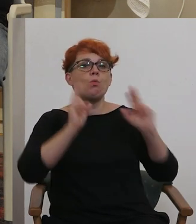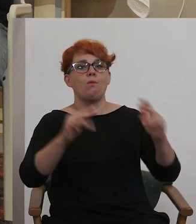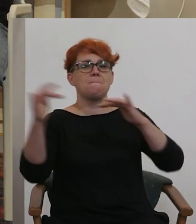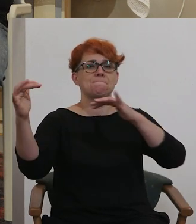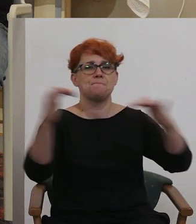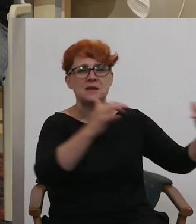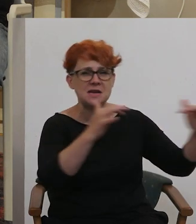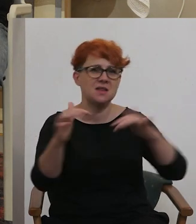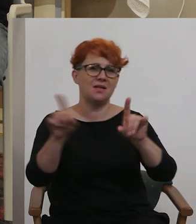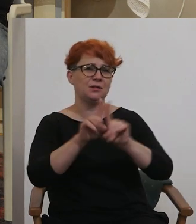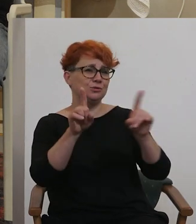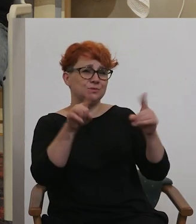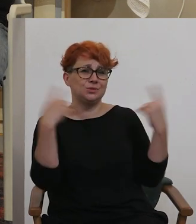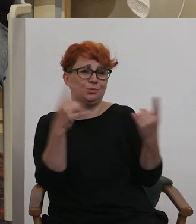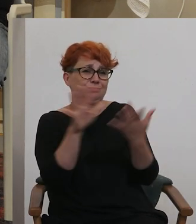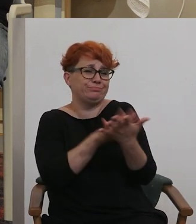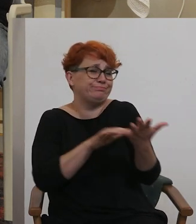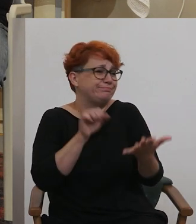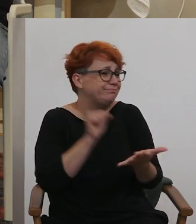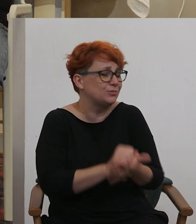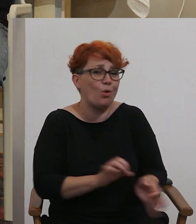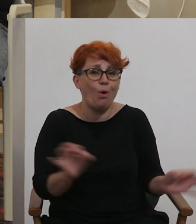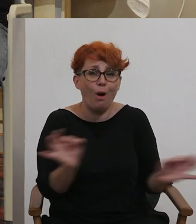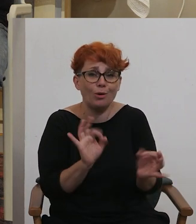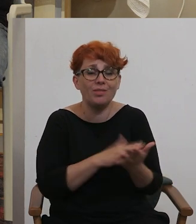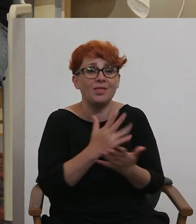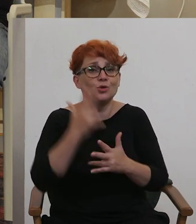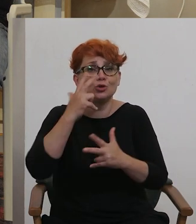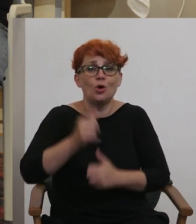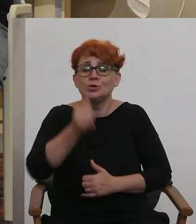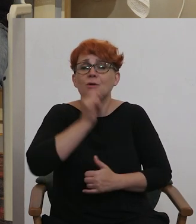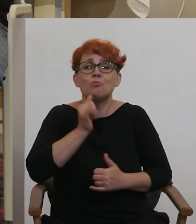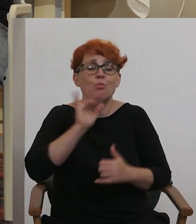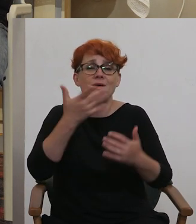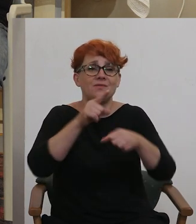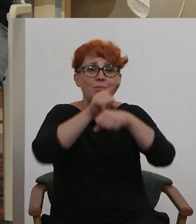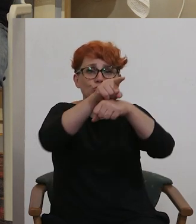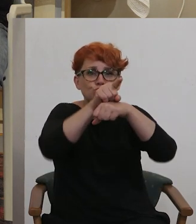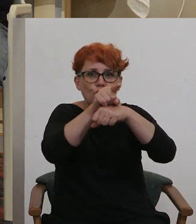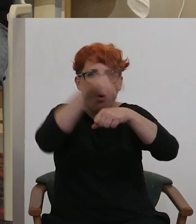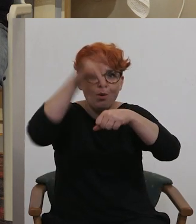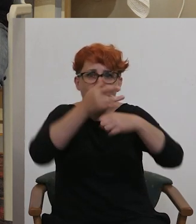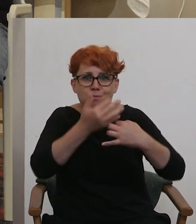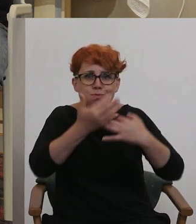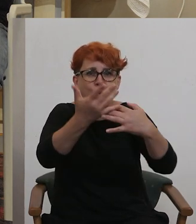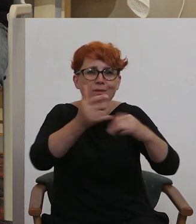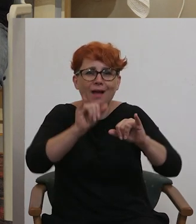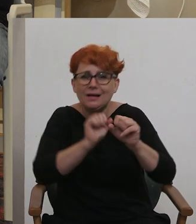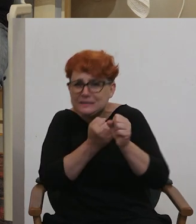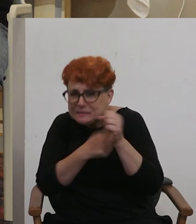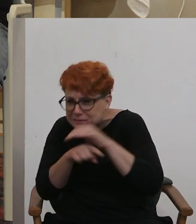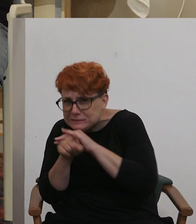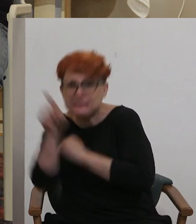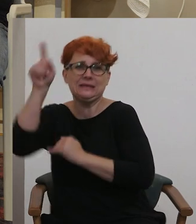takich dramatycznych sytuacji, kiedy no nie wiem, żołnierze próbują się wydostać z płonącego czołgu. No to rozumiem, że to musi być ogromne